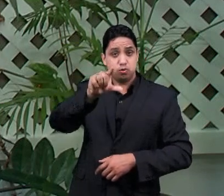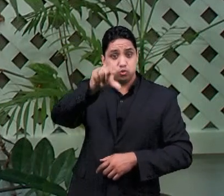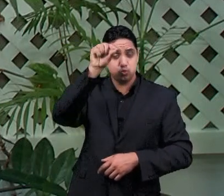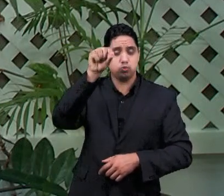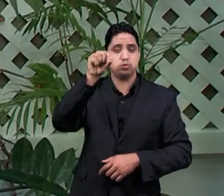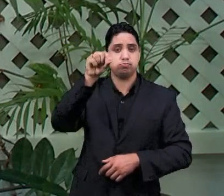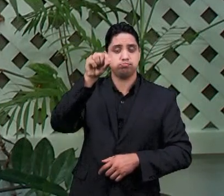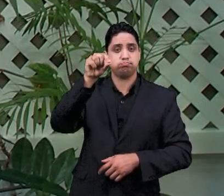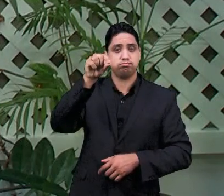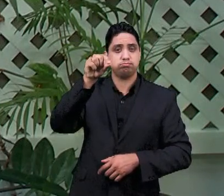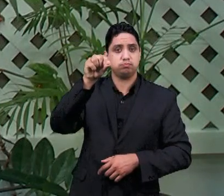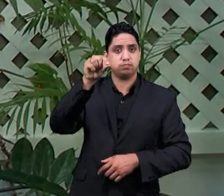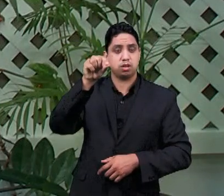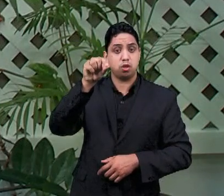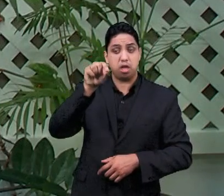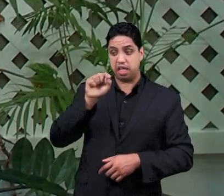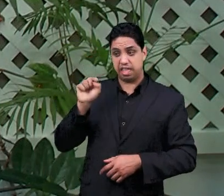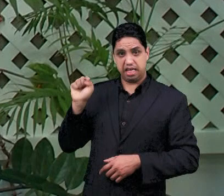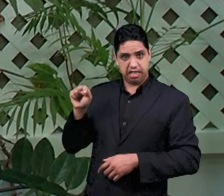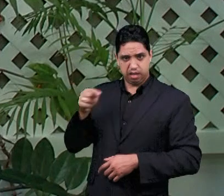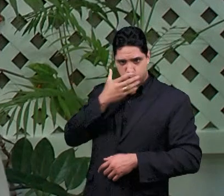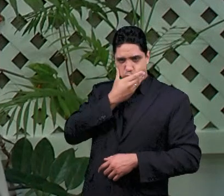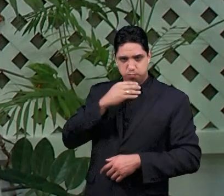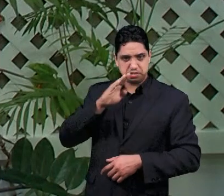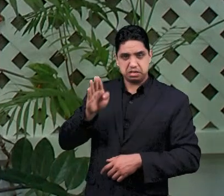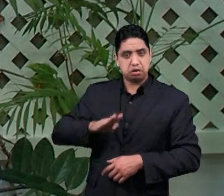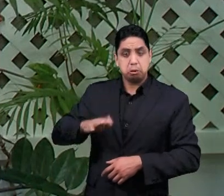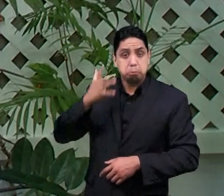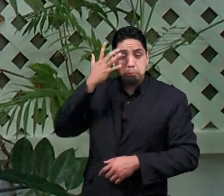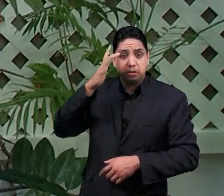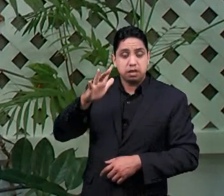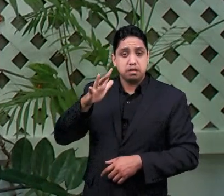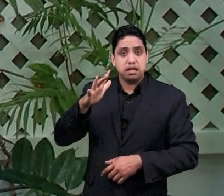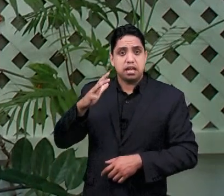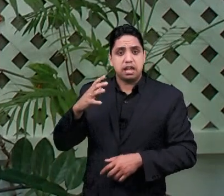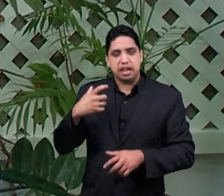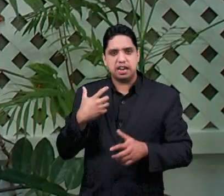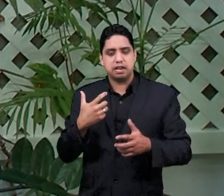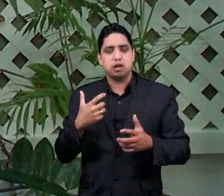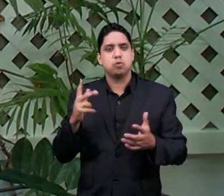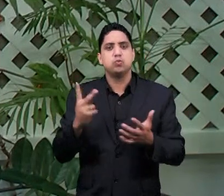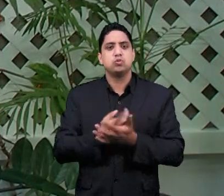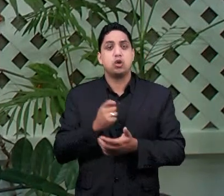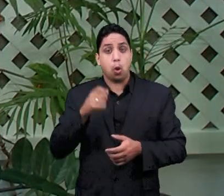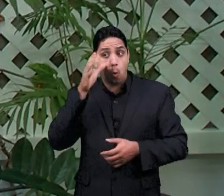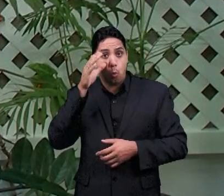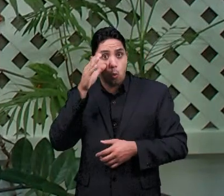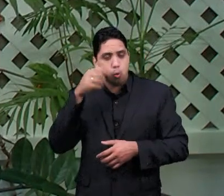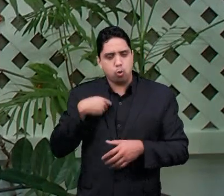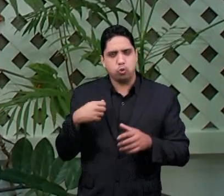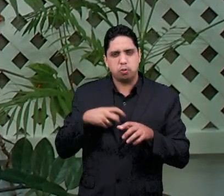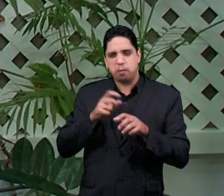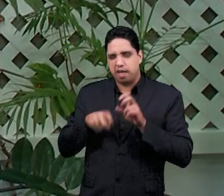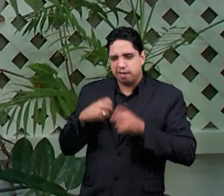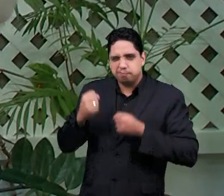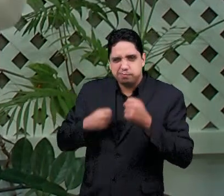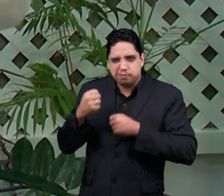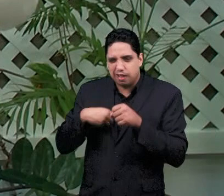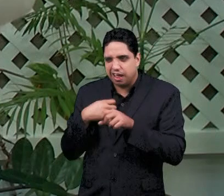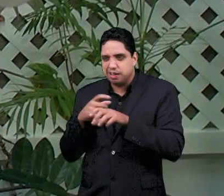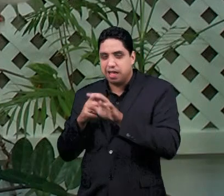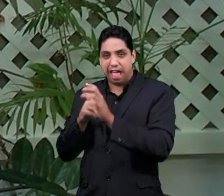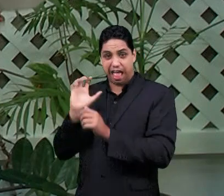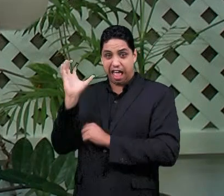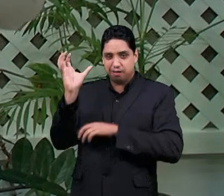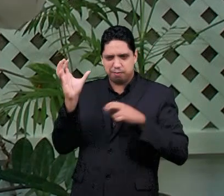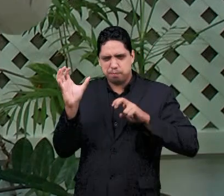dans le ventre de la mère. Zachée ne savait pas cela. Zachée montait dans l'arbre, il voulait voir Jésus. C'était un curieux, ou n'importe